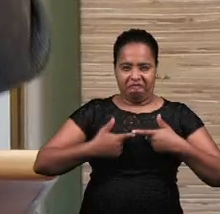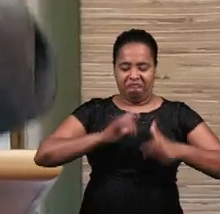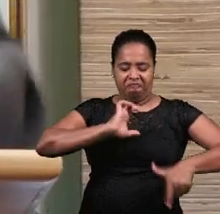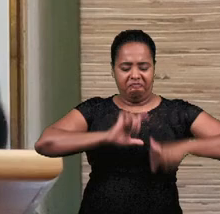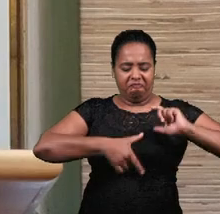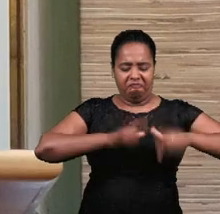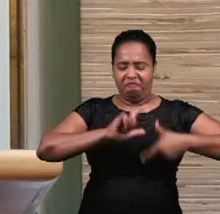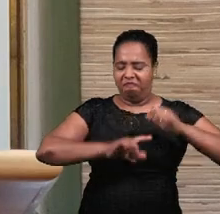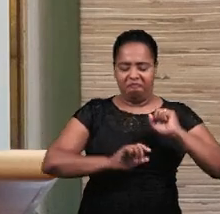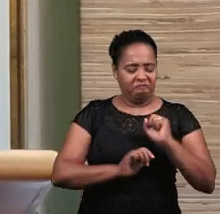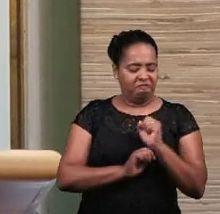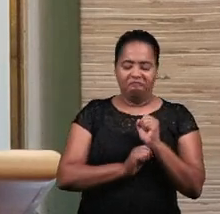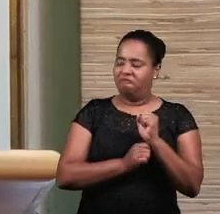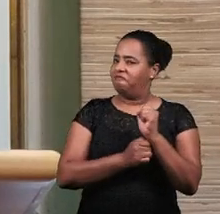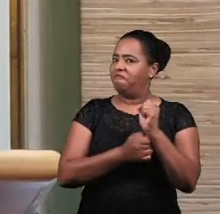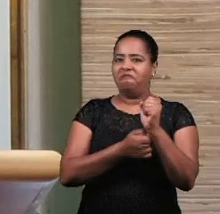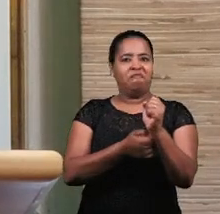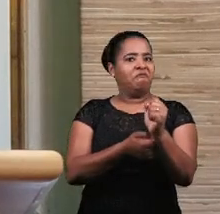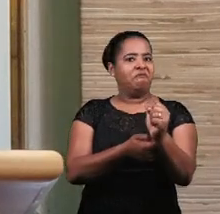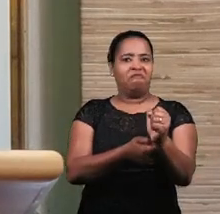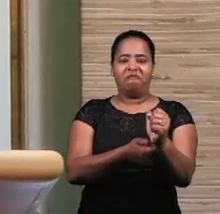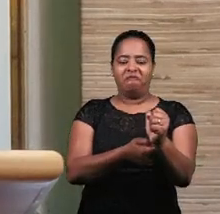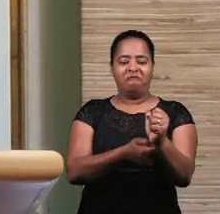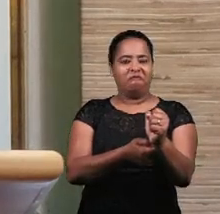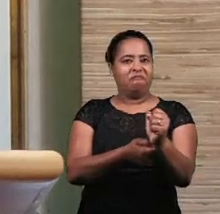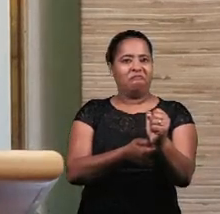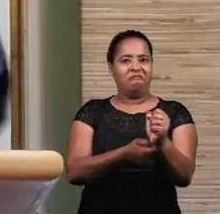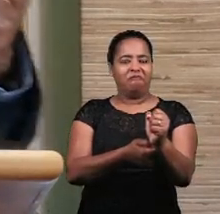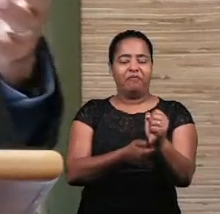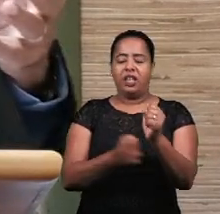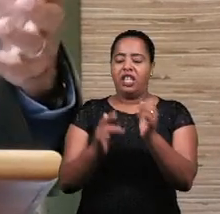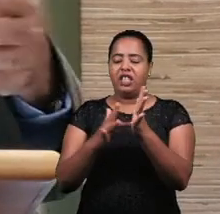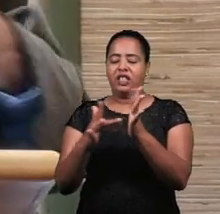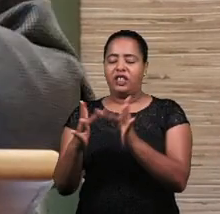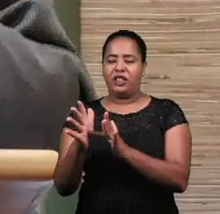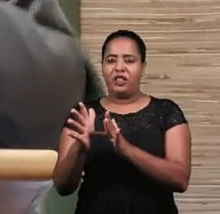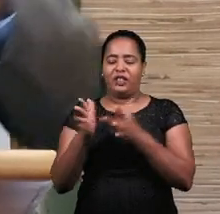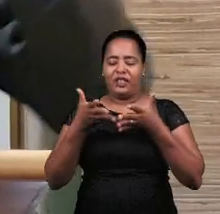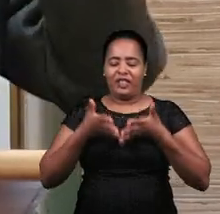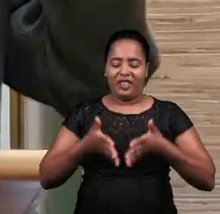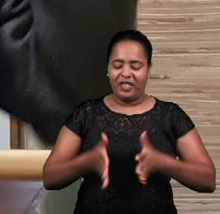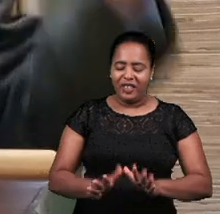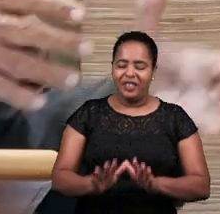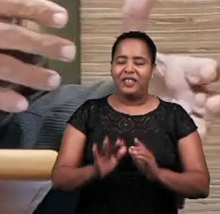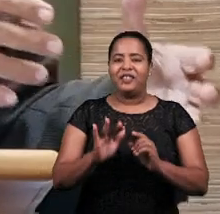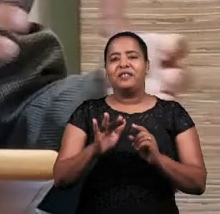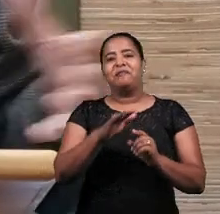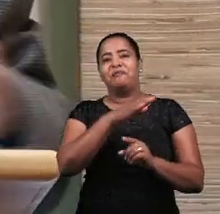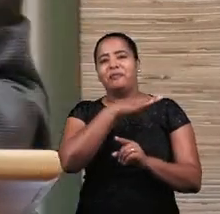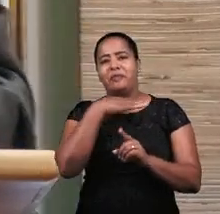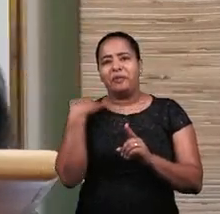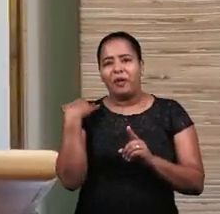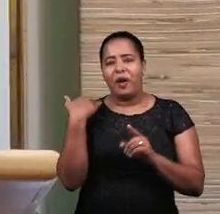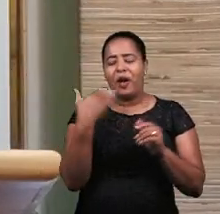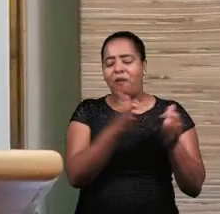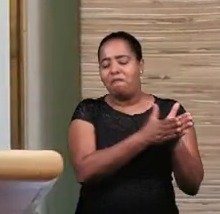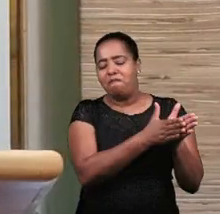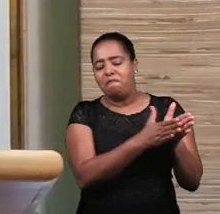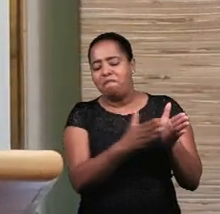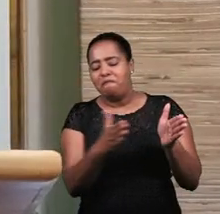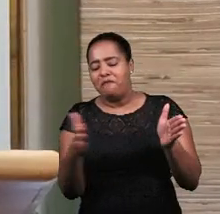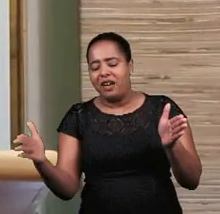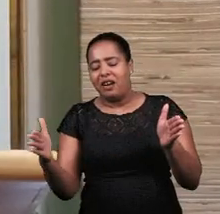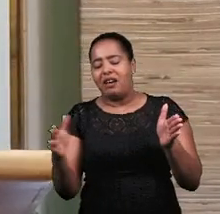pas déchiffré l'énigme. Jésus est né, Jésus est mort en Israël, il y avait toute sa lignée en Israël,